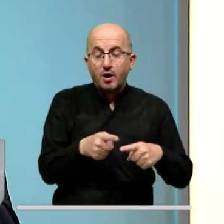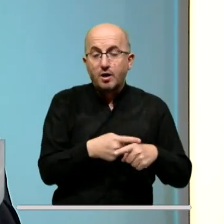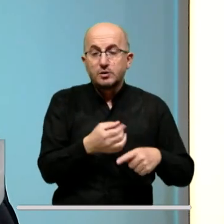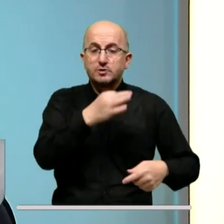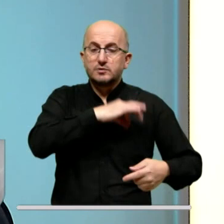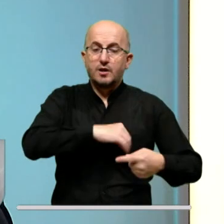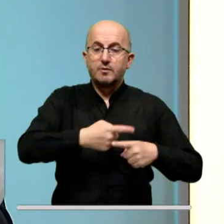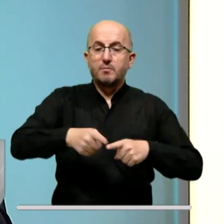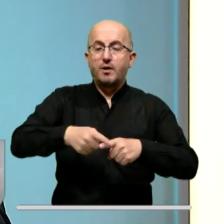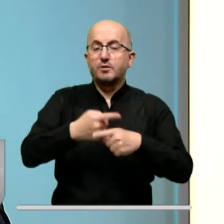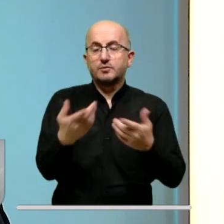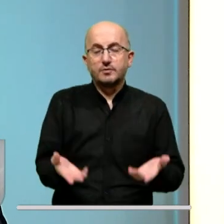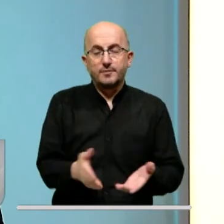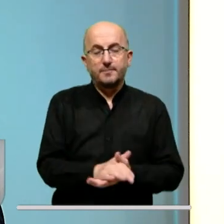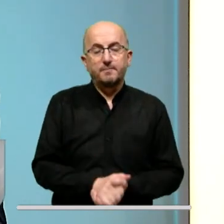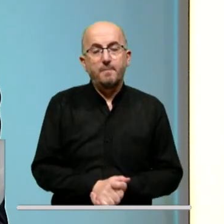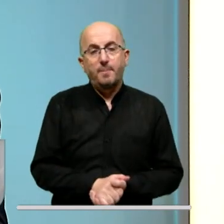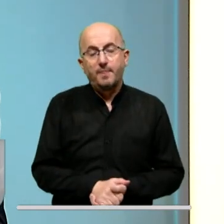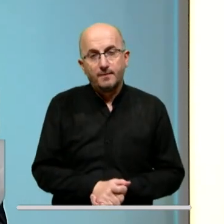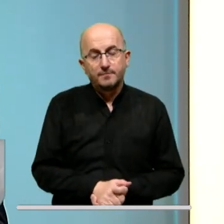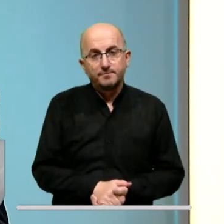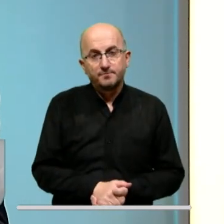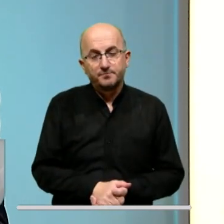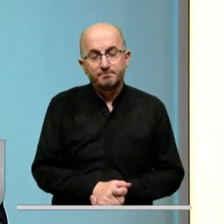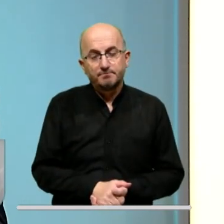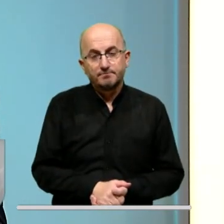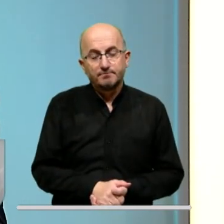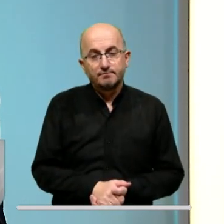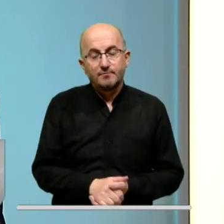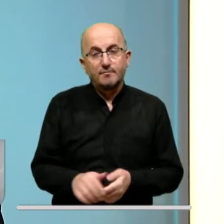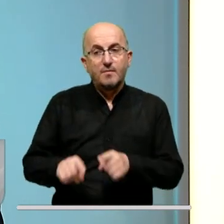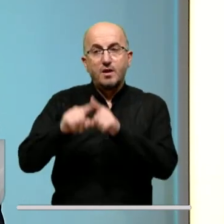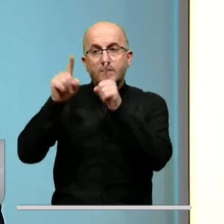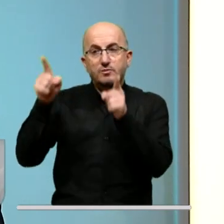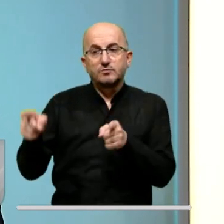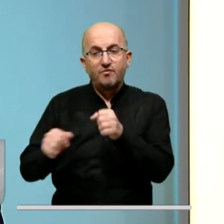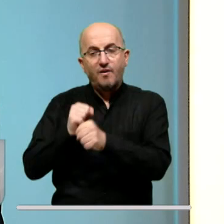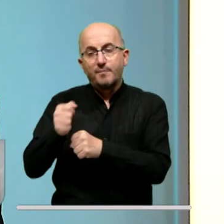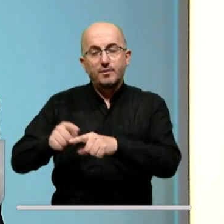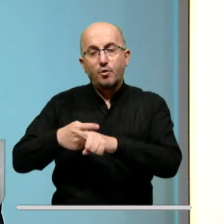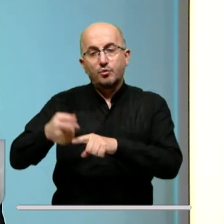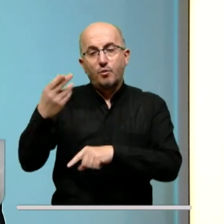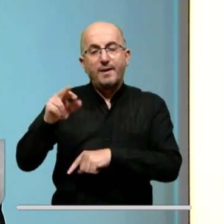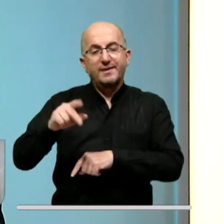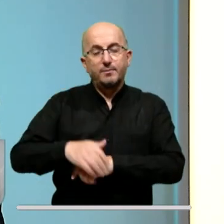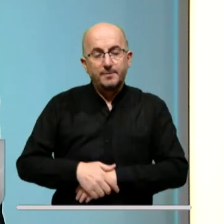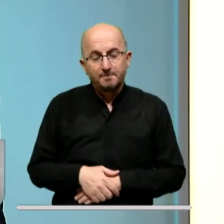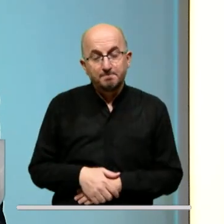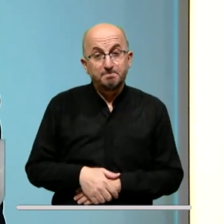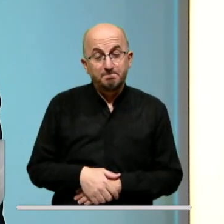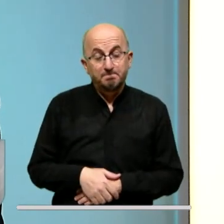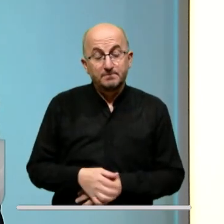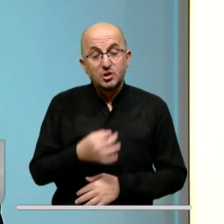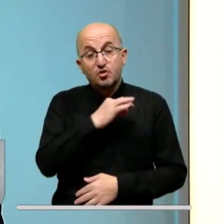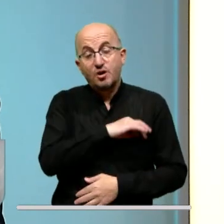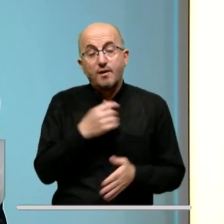yani işte eee eee Mesela bir şirkete ortak olmak gibi değil mi Buna müşareke diyoruz murabaha diyoruz değil mi